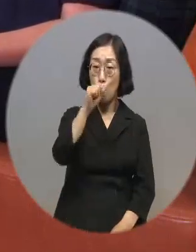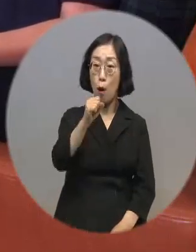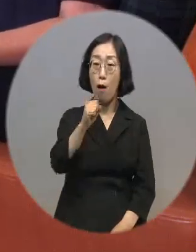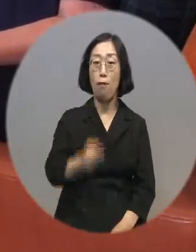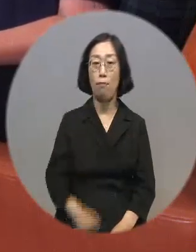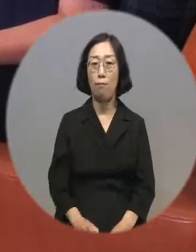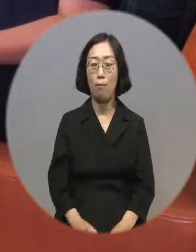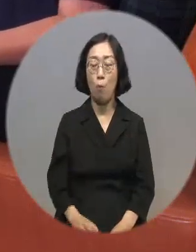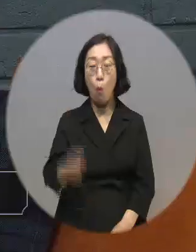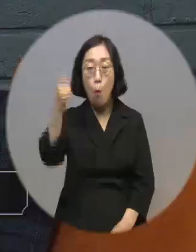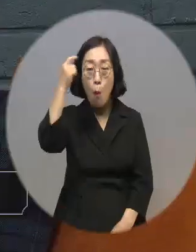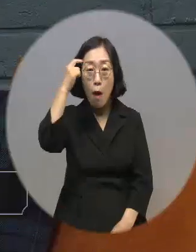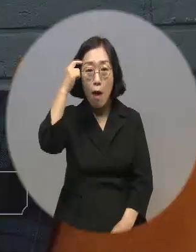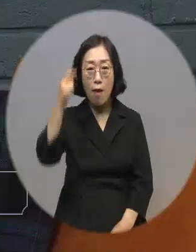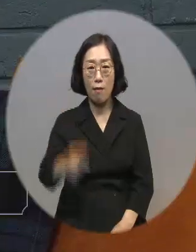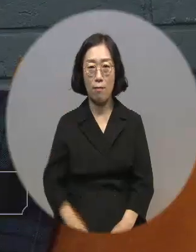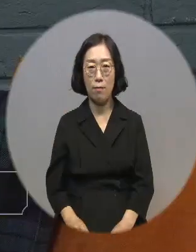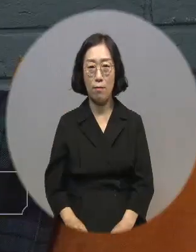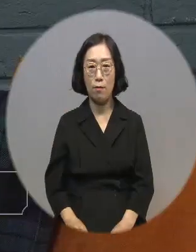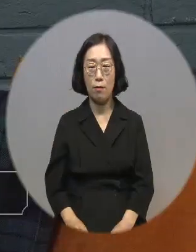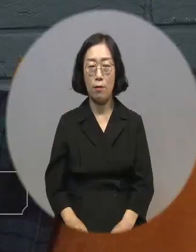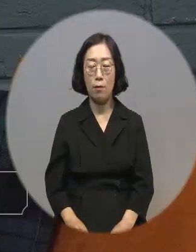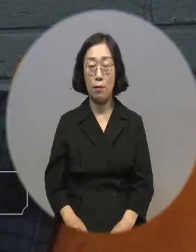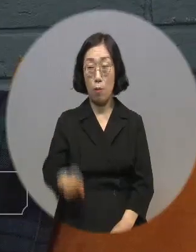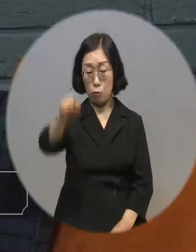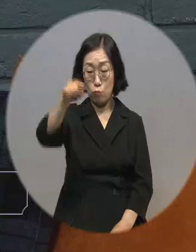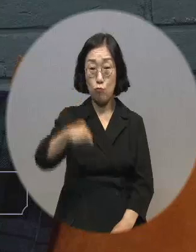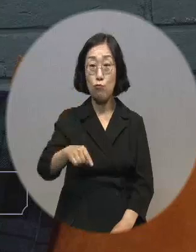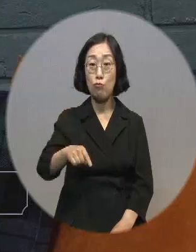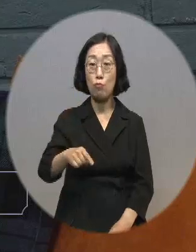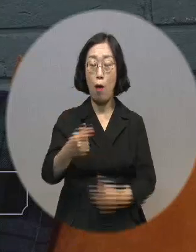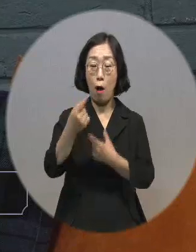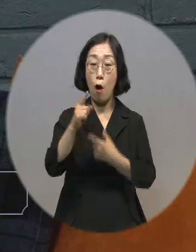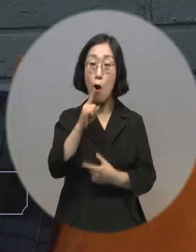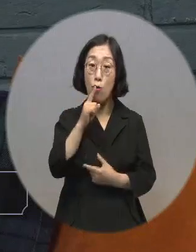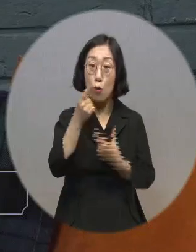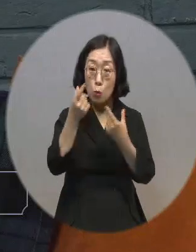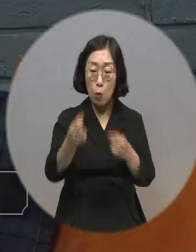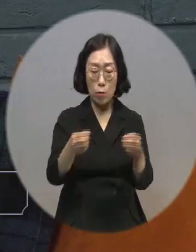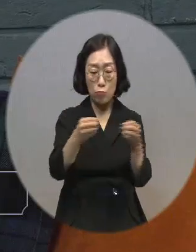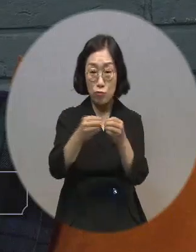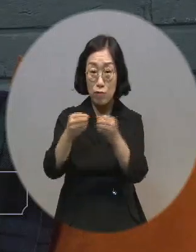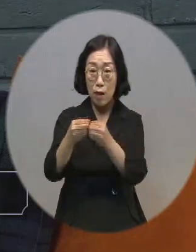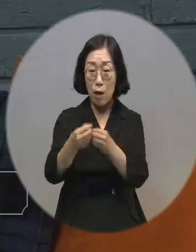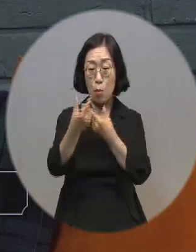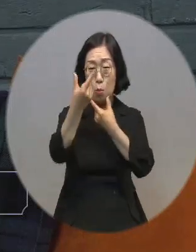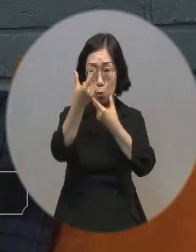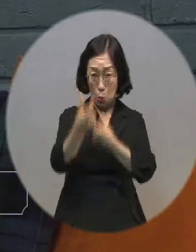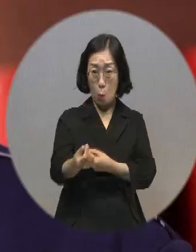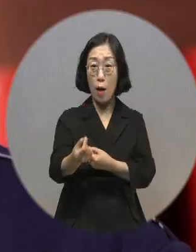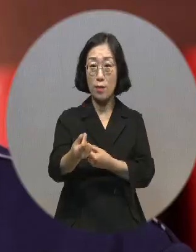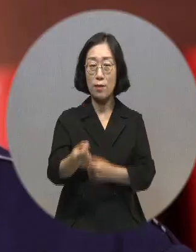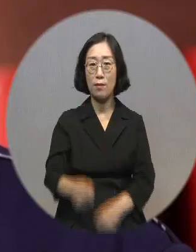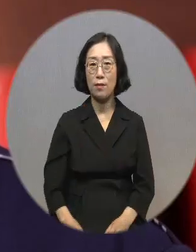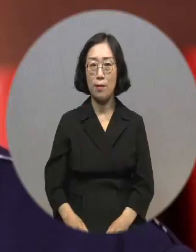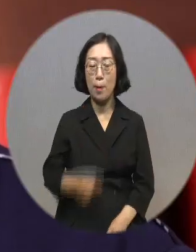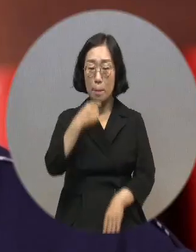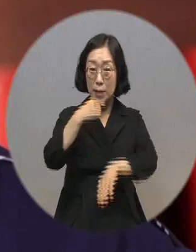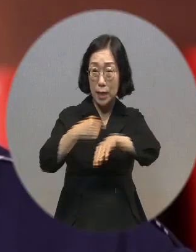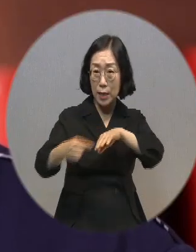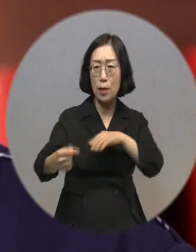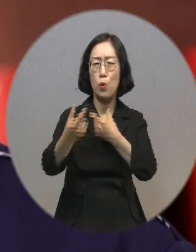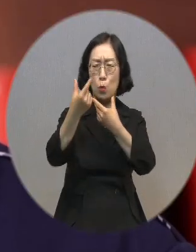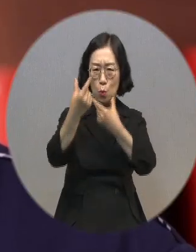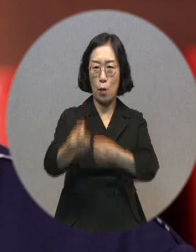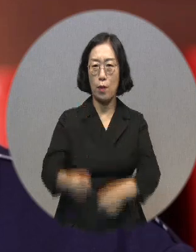왜요? 사실 저희는 같은 언어와 문자를 쓰는 하나의 민족이지 않습니까? 제가 생각하는